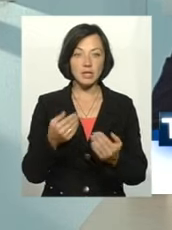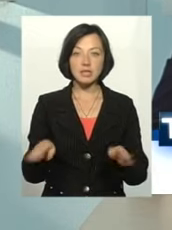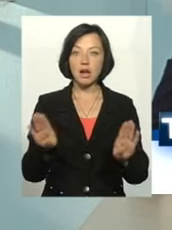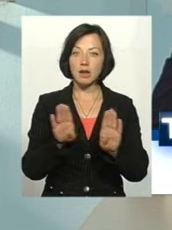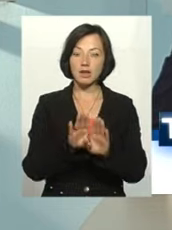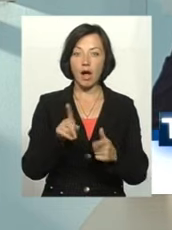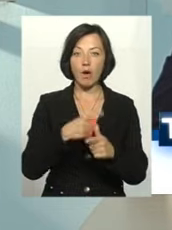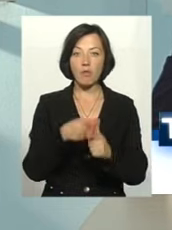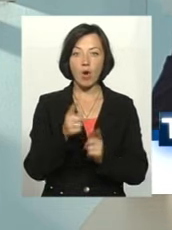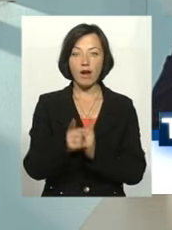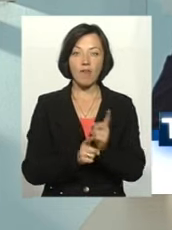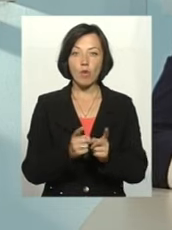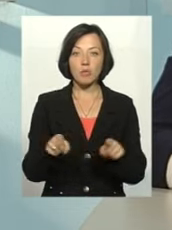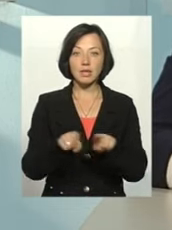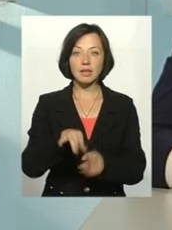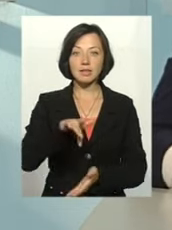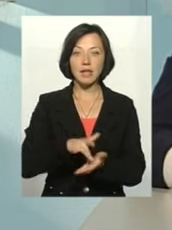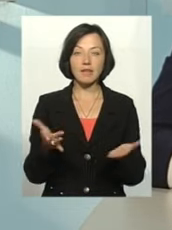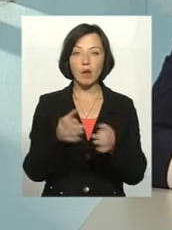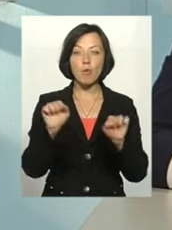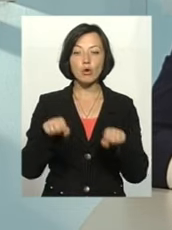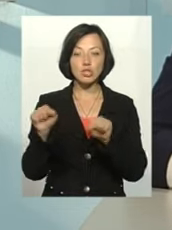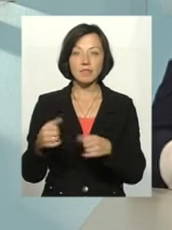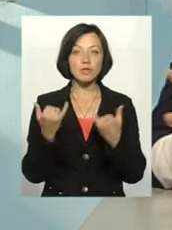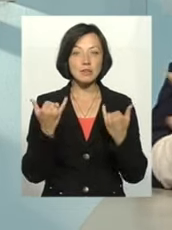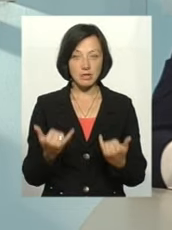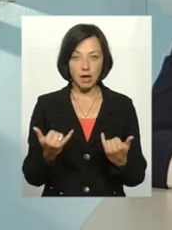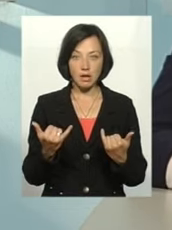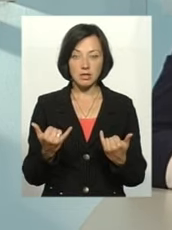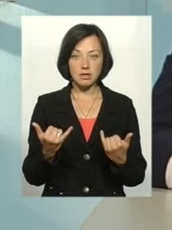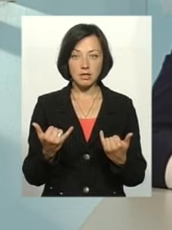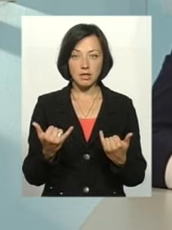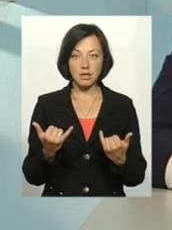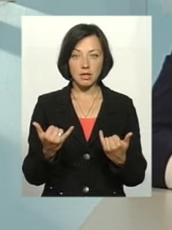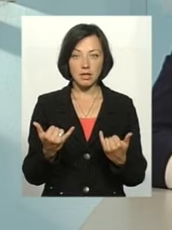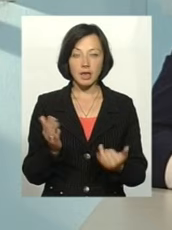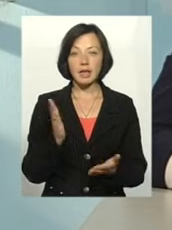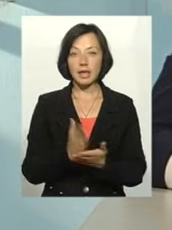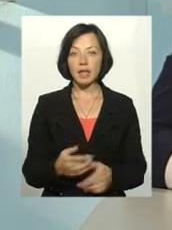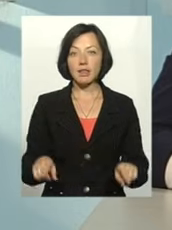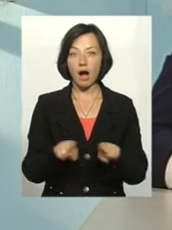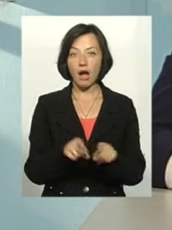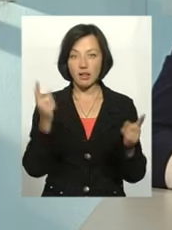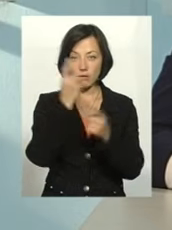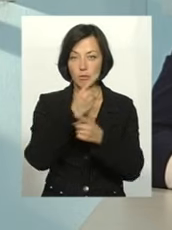або реформи таких центрів, які, можливо, зараз, як ви знаєте, є така інформація, що дуже багато